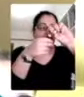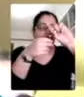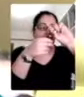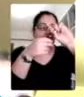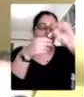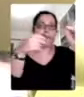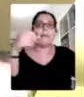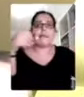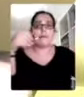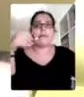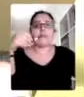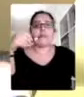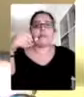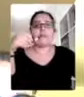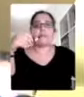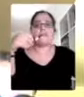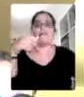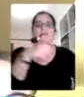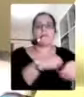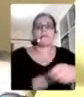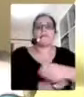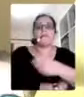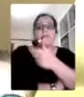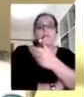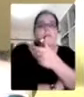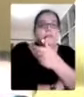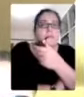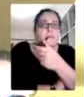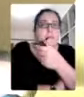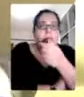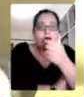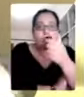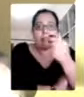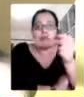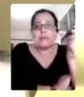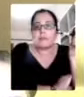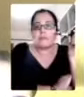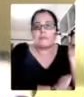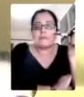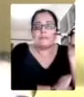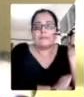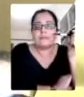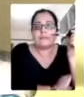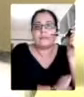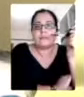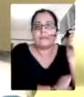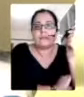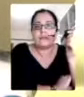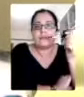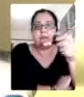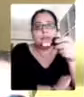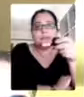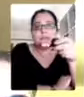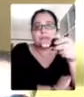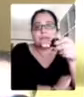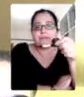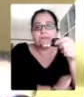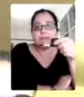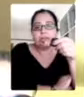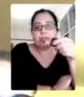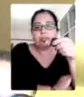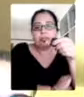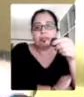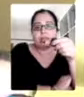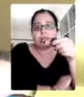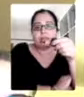söylemiştim. Yani gerçi hep aramızda böyle bir husumet olduğu varsayılarak şey yapılıyor ama öyle bir şey yok aramızda. Yani ben her zaman söylemişimdir de bu işe